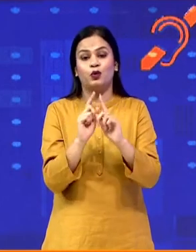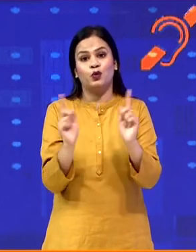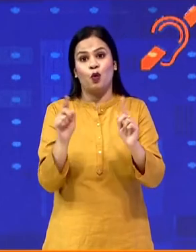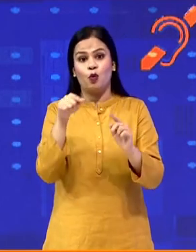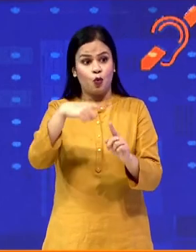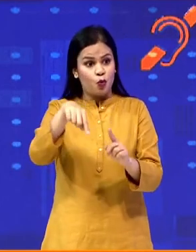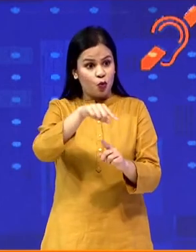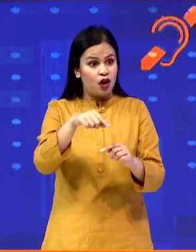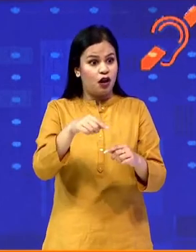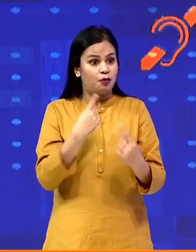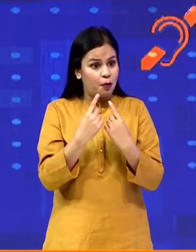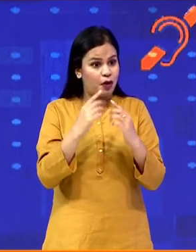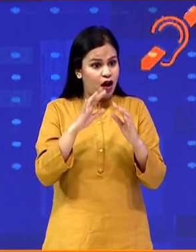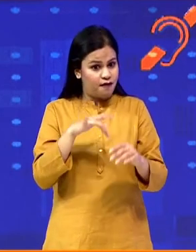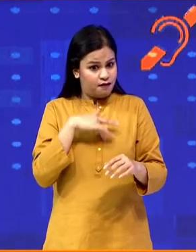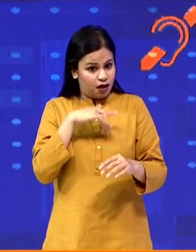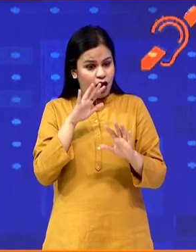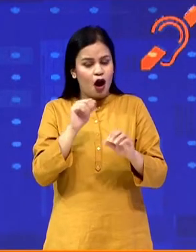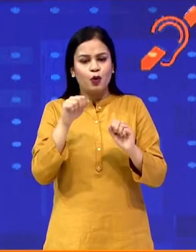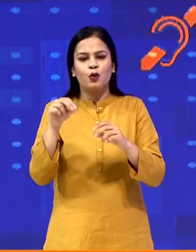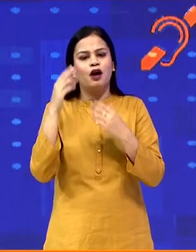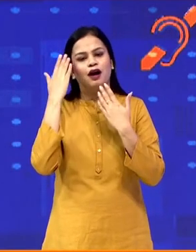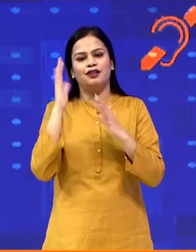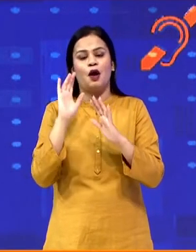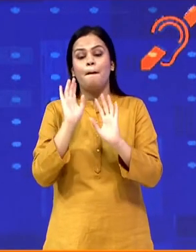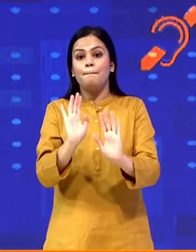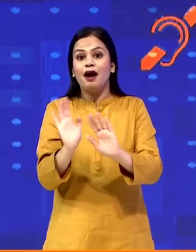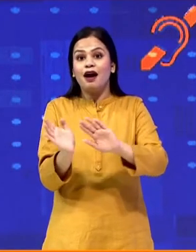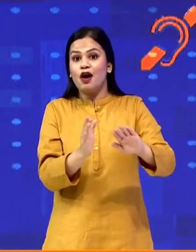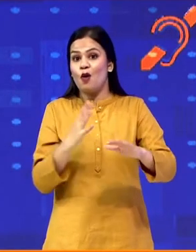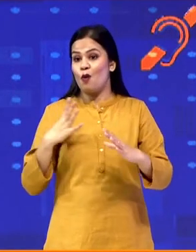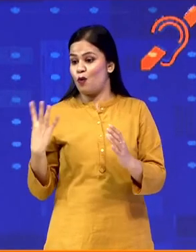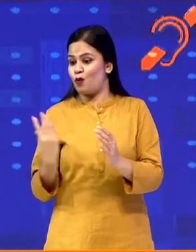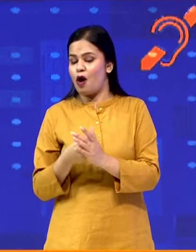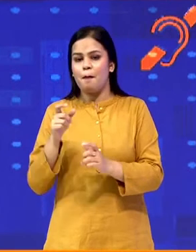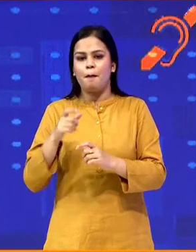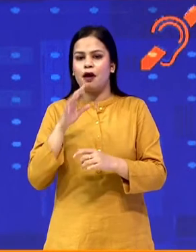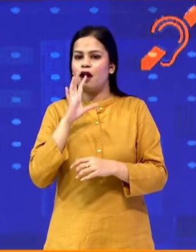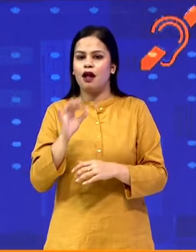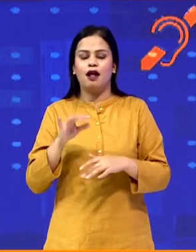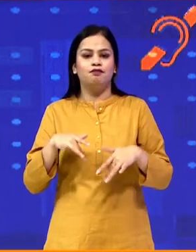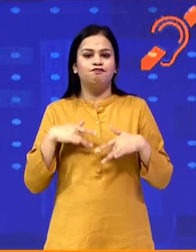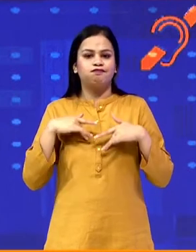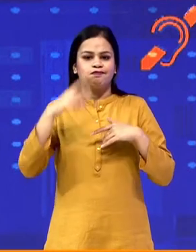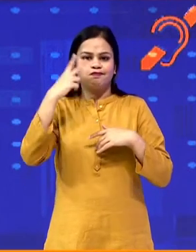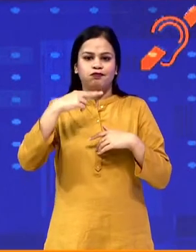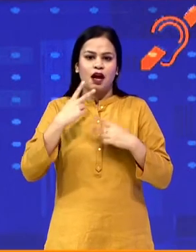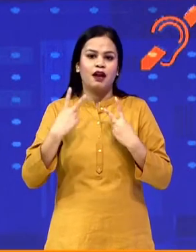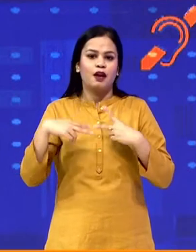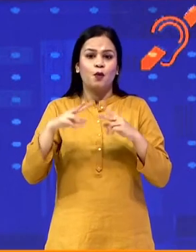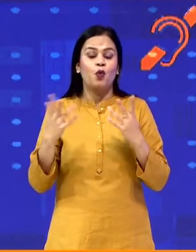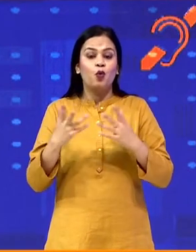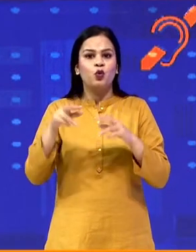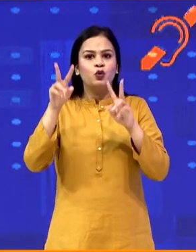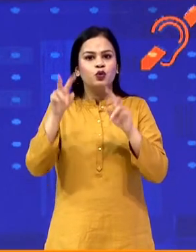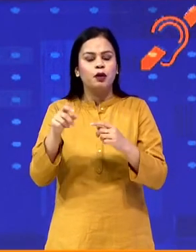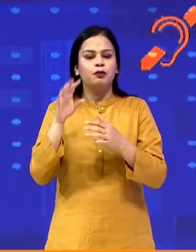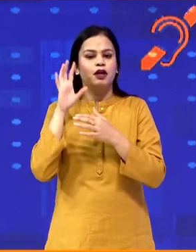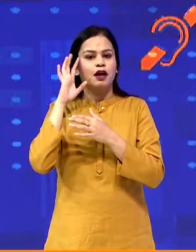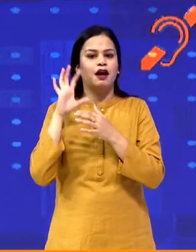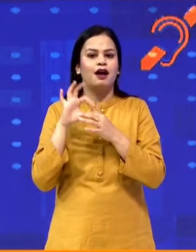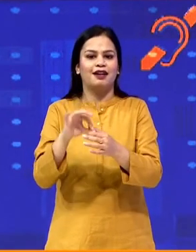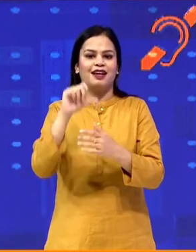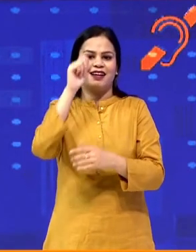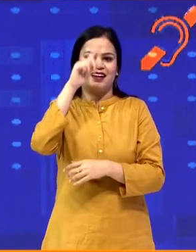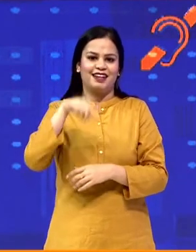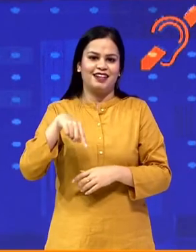की नहीं पता नहीं मगर हम सब बहुत भावुक हुए थे क्योंकि भावुकता थी देश के बड़े में तो कहते